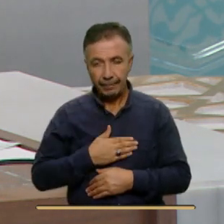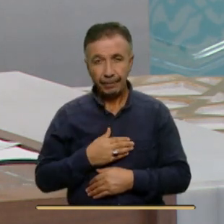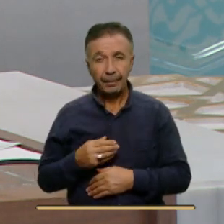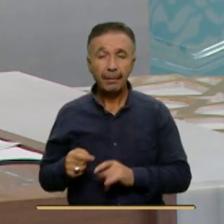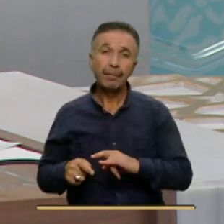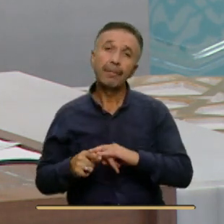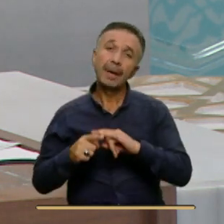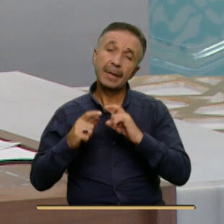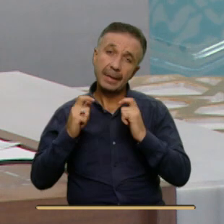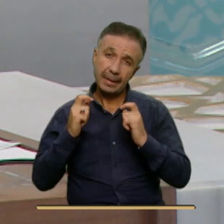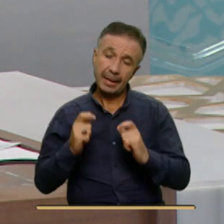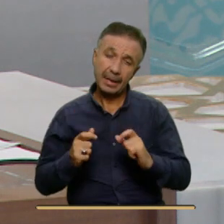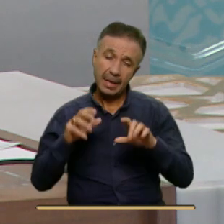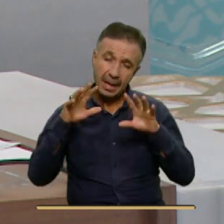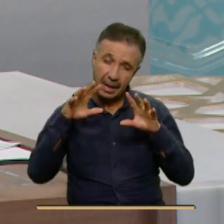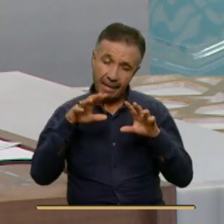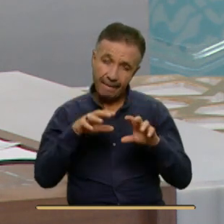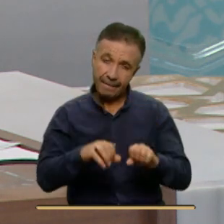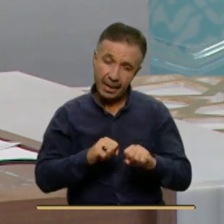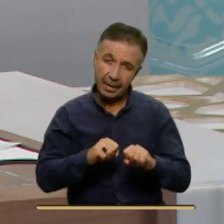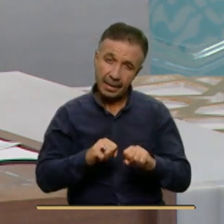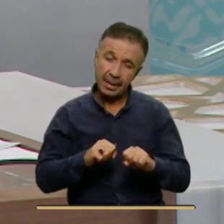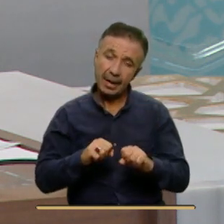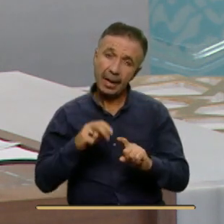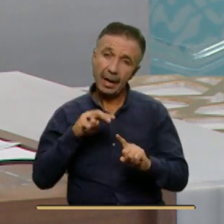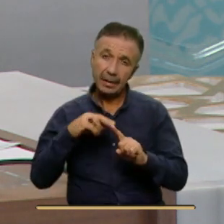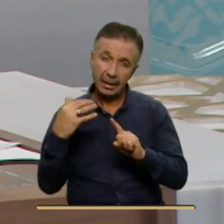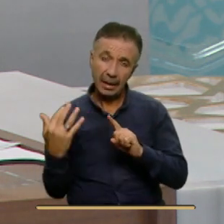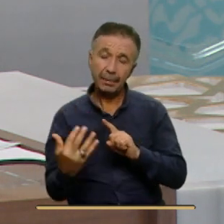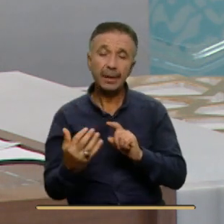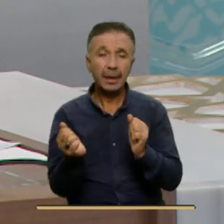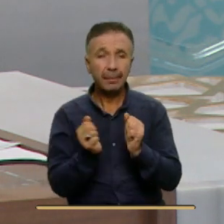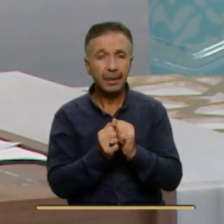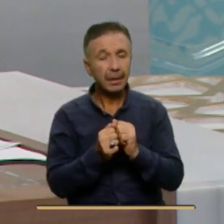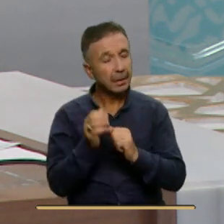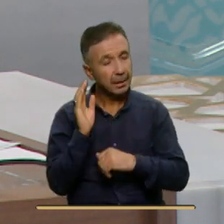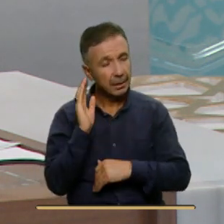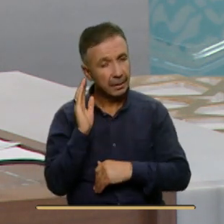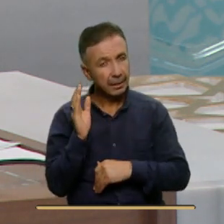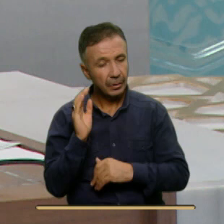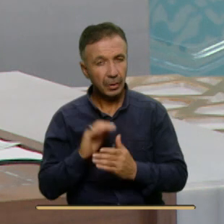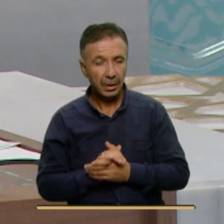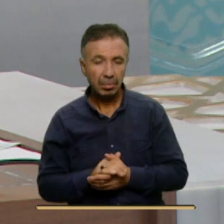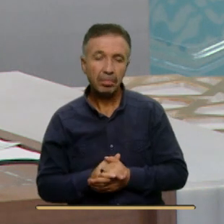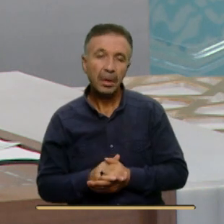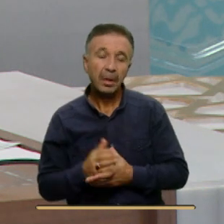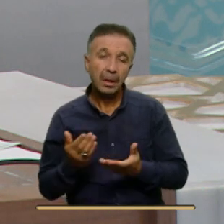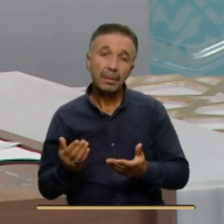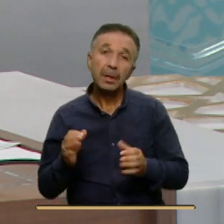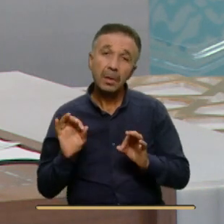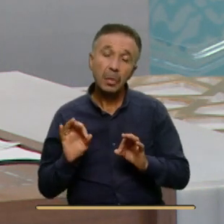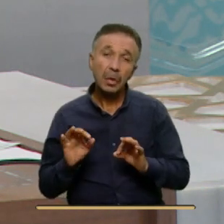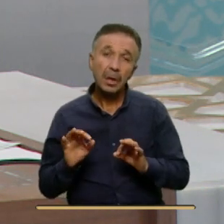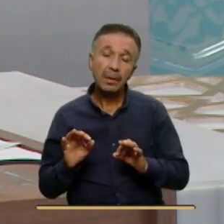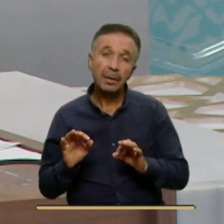Mekke'nin fethine ashabıyla beraber gidiyorlar. Tabii ki böyle bir durumda